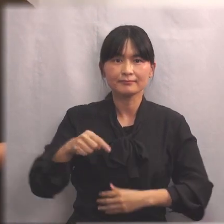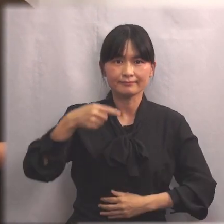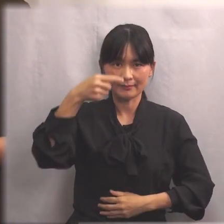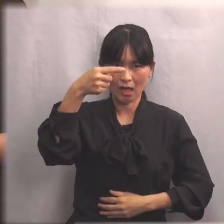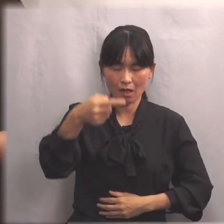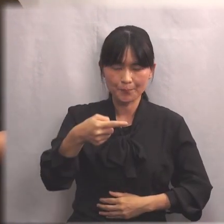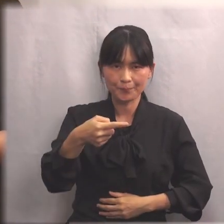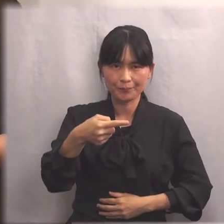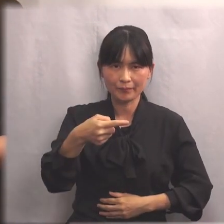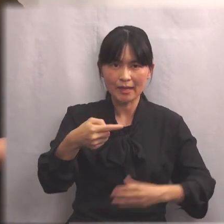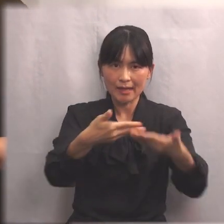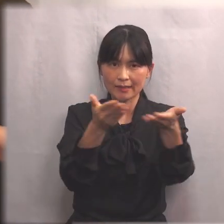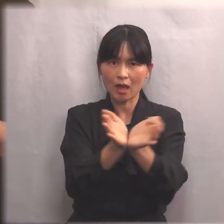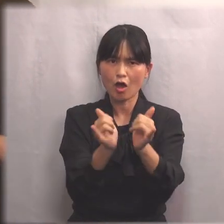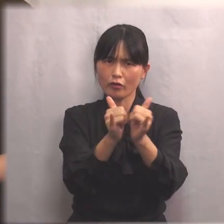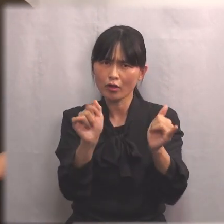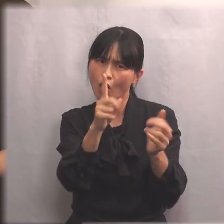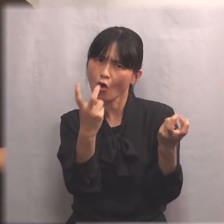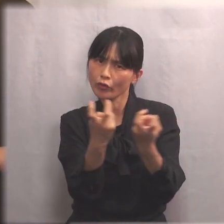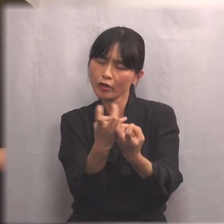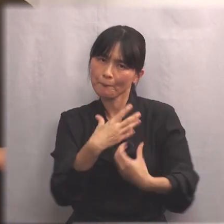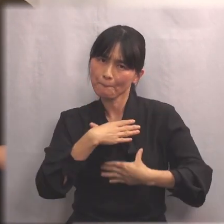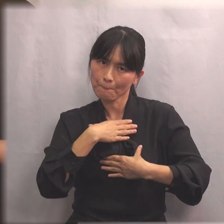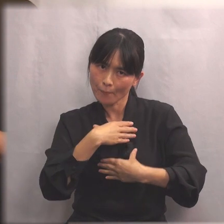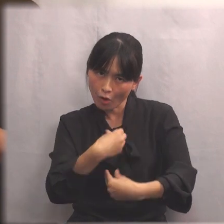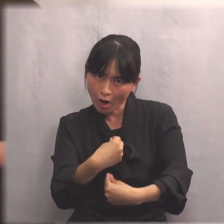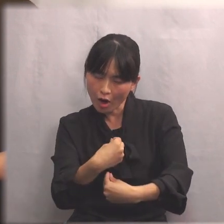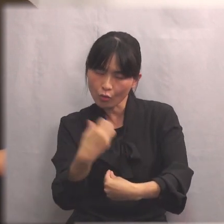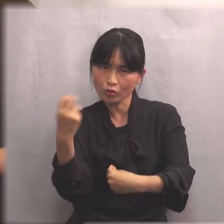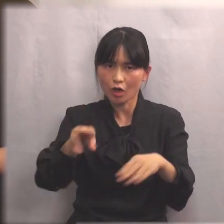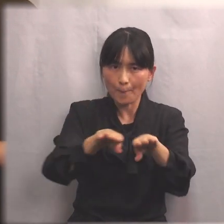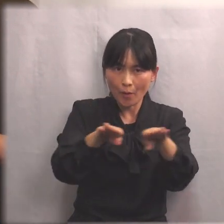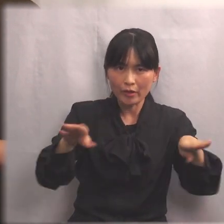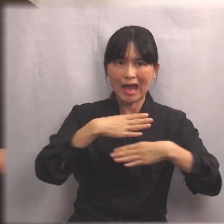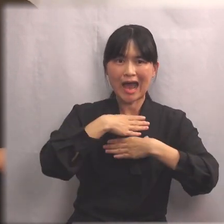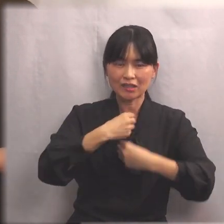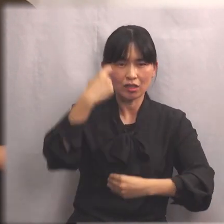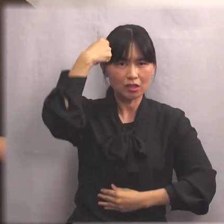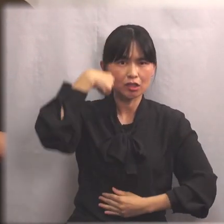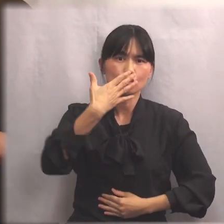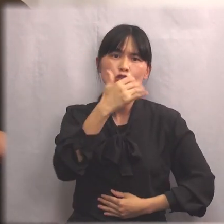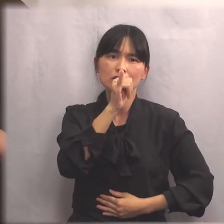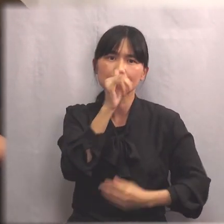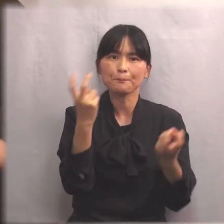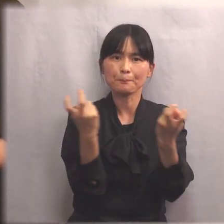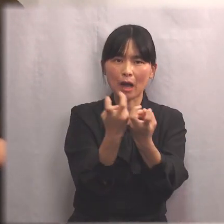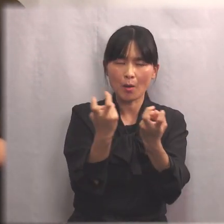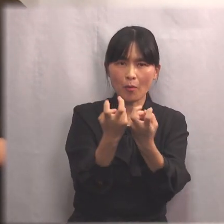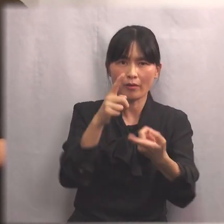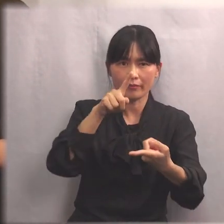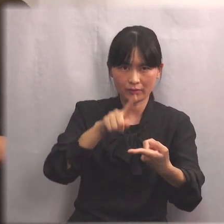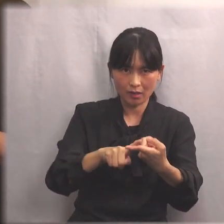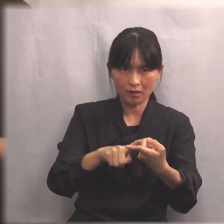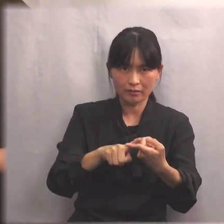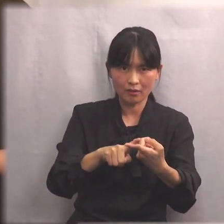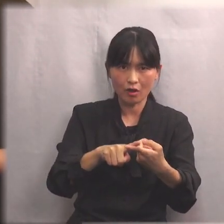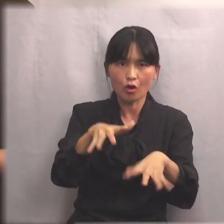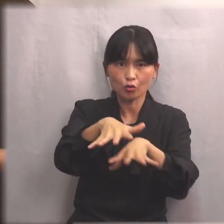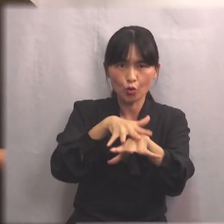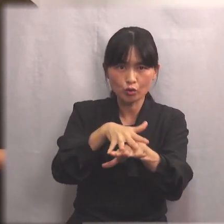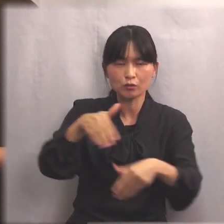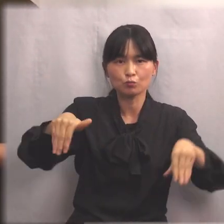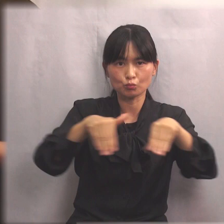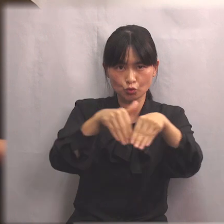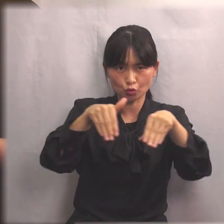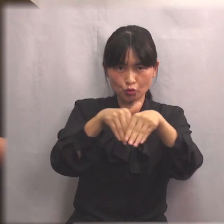네, 이어서 어떻게 하면 당원들이 당을 좀 더 편안하고 평등하고 안전하게 느끼게 할 것인가라는 고민을 담은